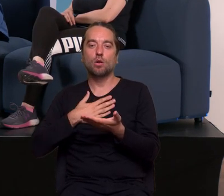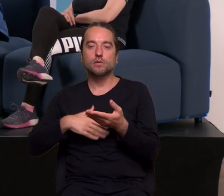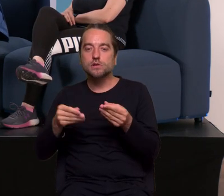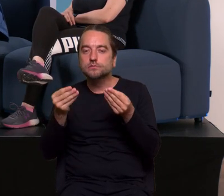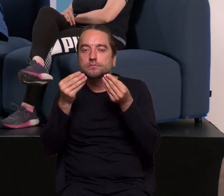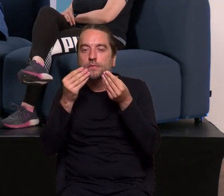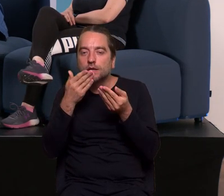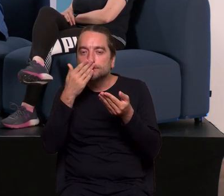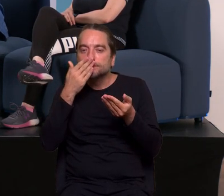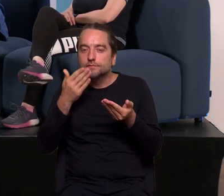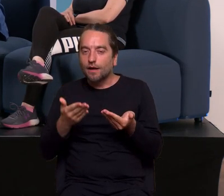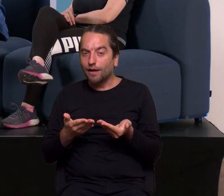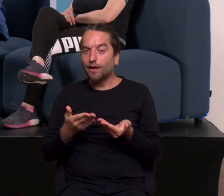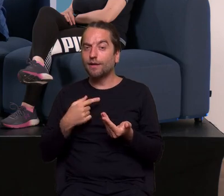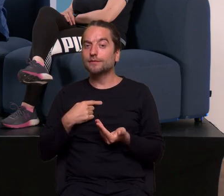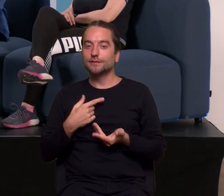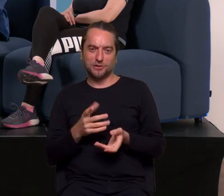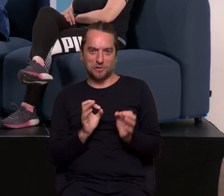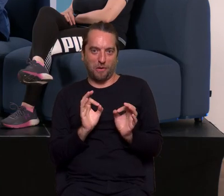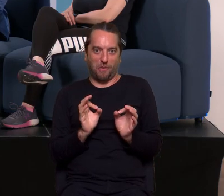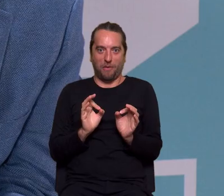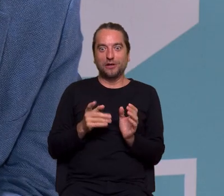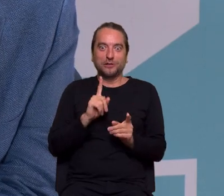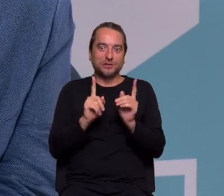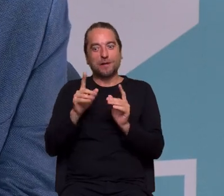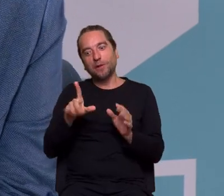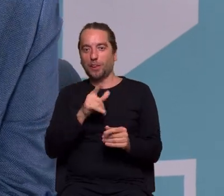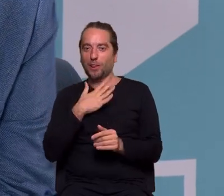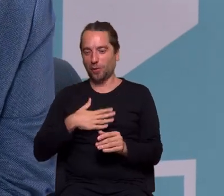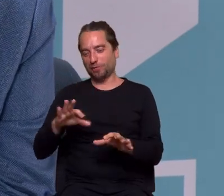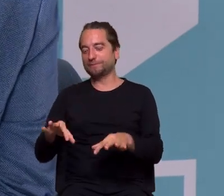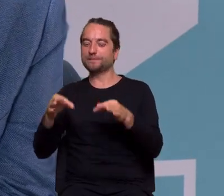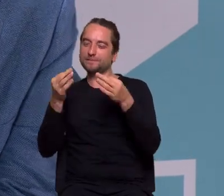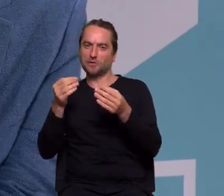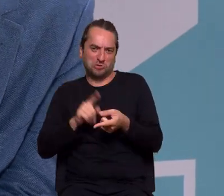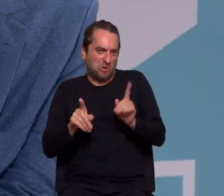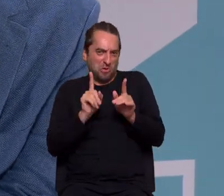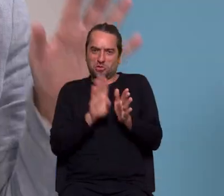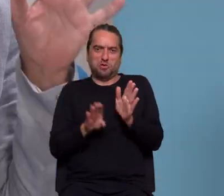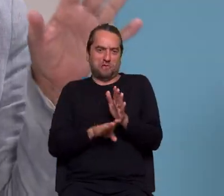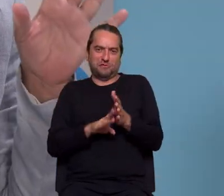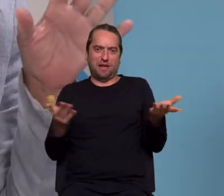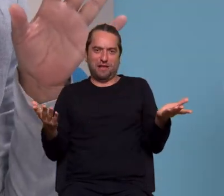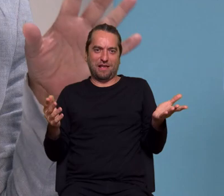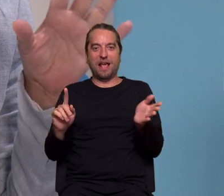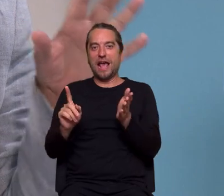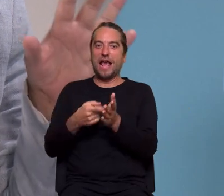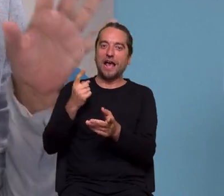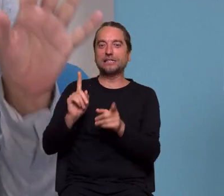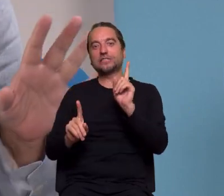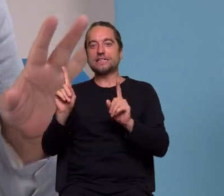perwersyjnego działania, więc wyjmowanie raz na jakiś czas elementu. Pytanie, co to znaczy raz na jakiś